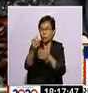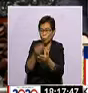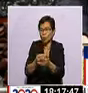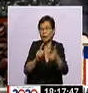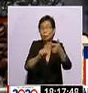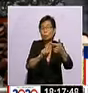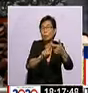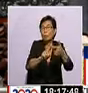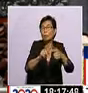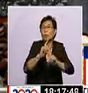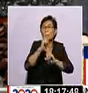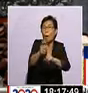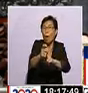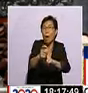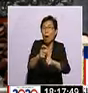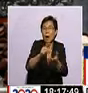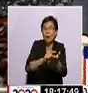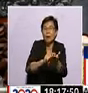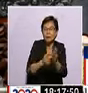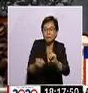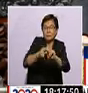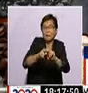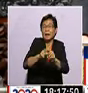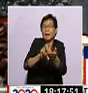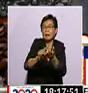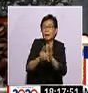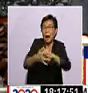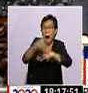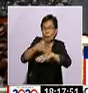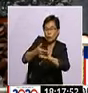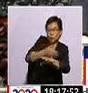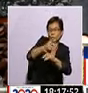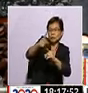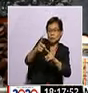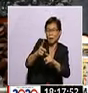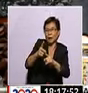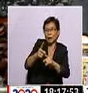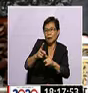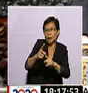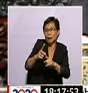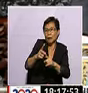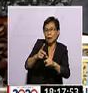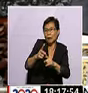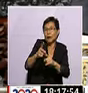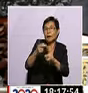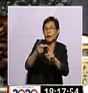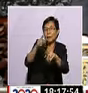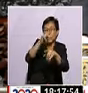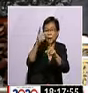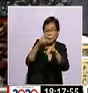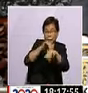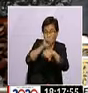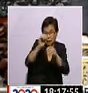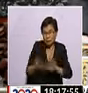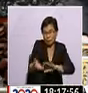Dan kedua, pemberian pergerakan gaji tahunan diawalkan sebelum tarikh pergerakan gaji kepada penjawat awam